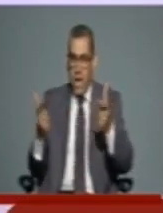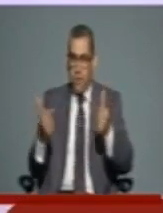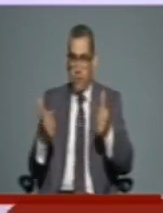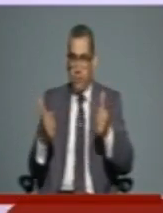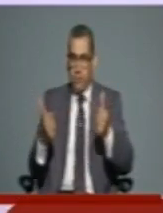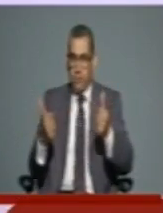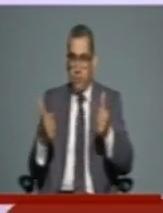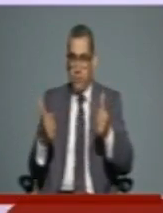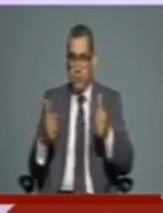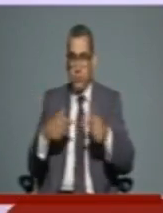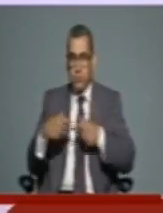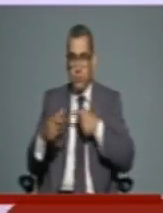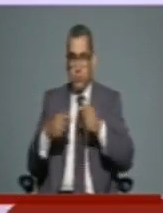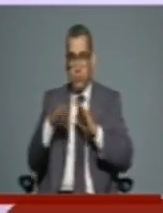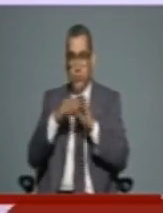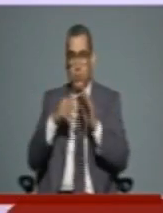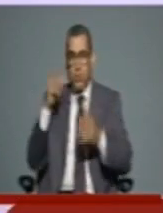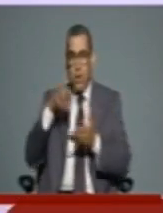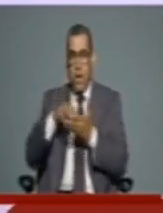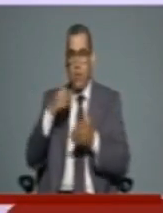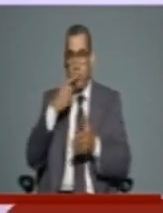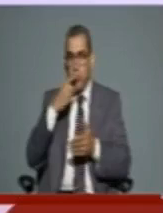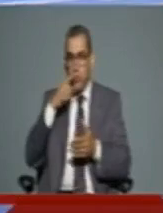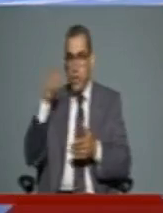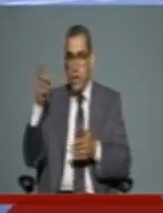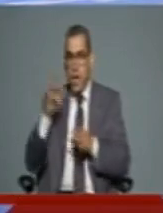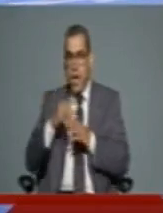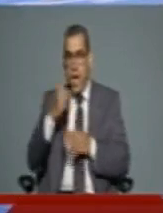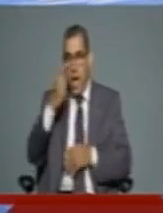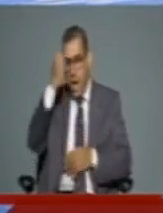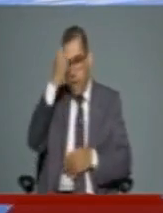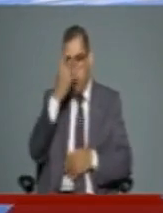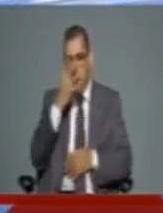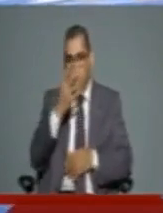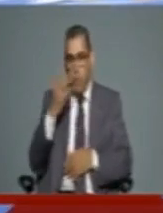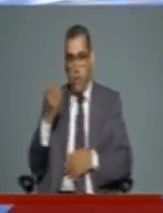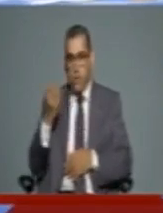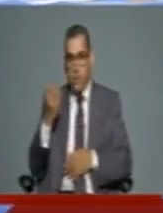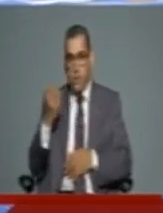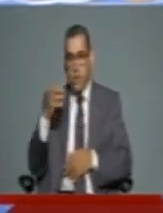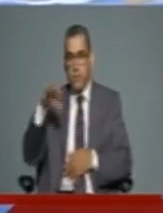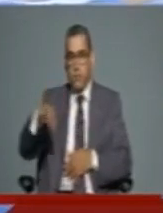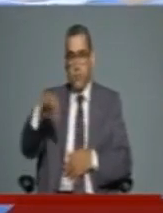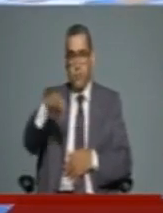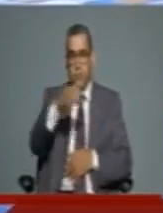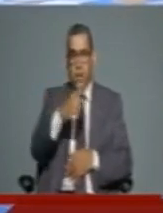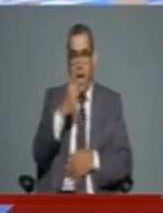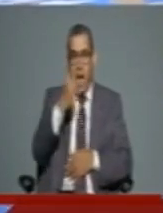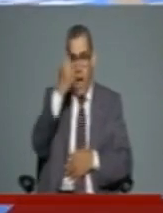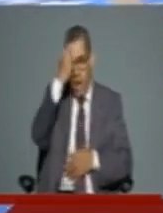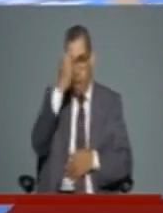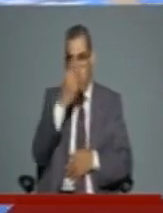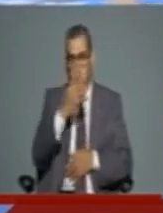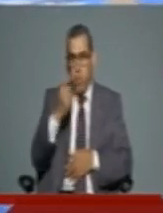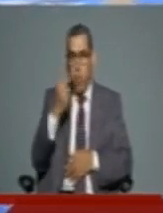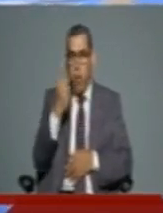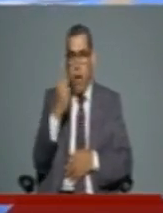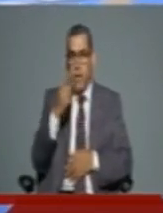والنيل واسكندريه ب 1400 موقع او 1401 موقع، منهم